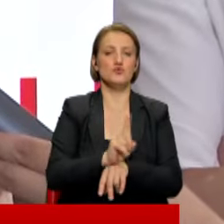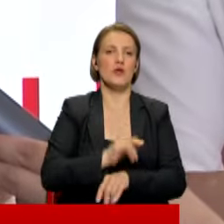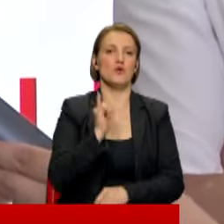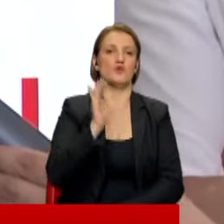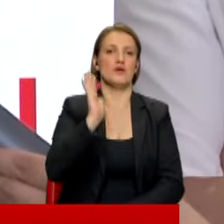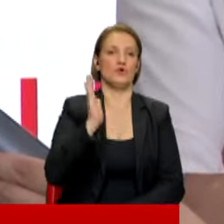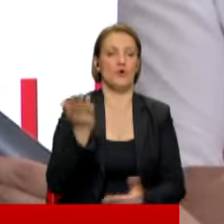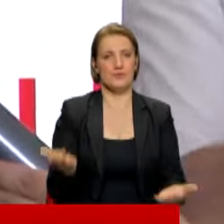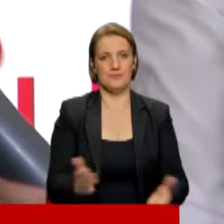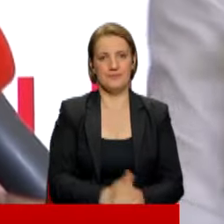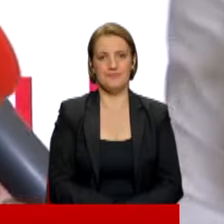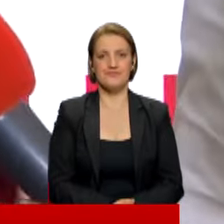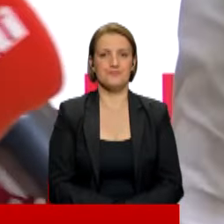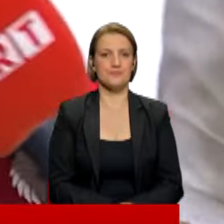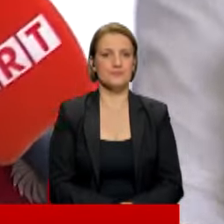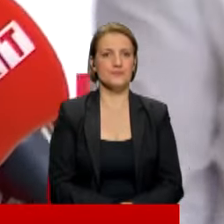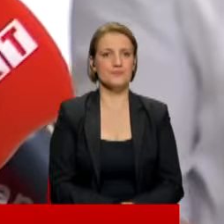nokta